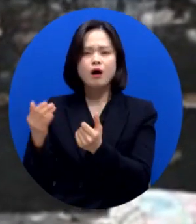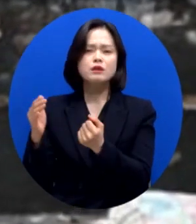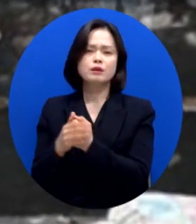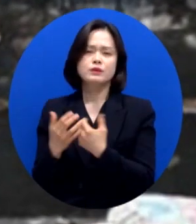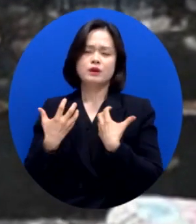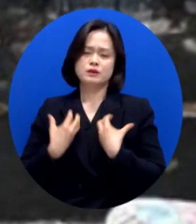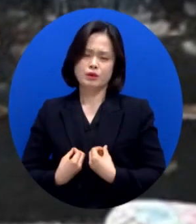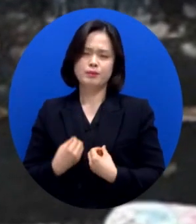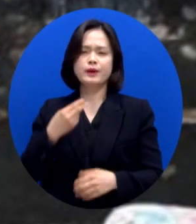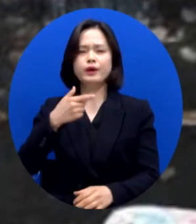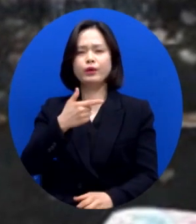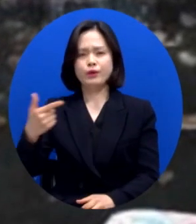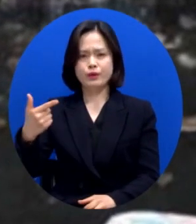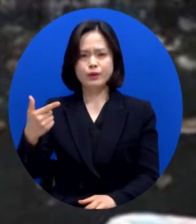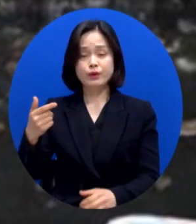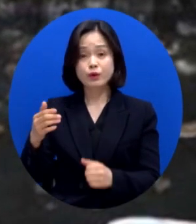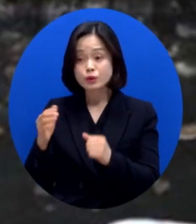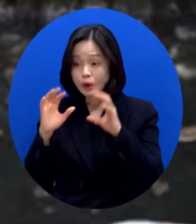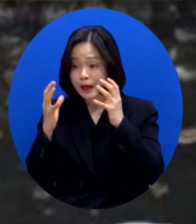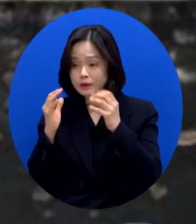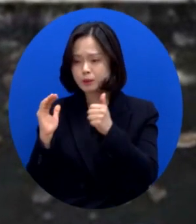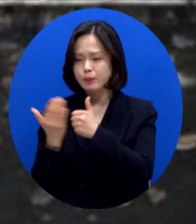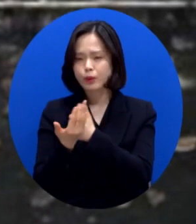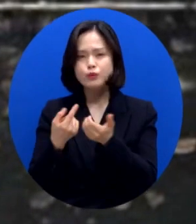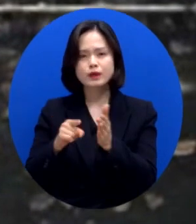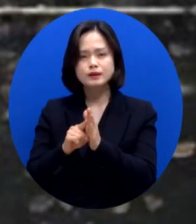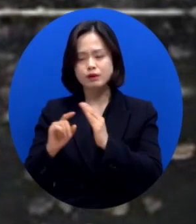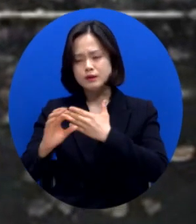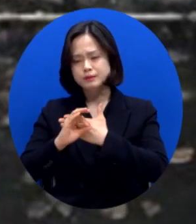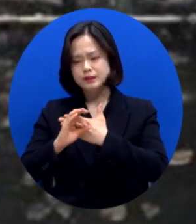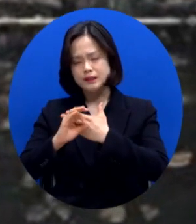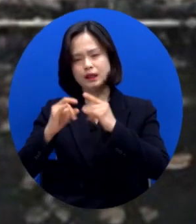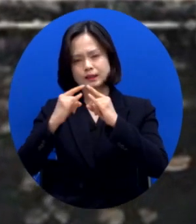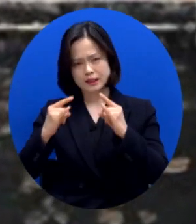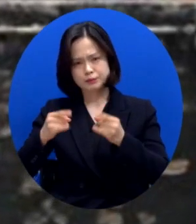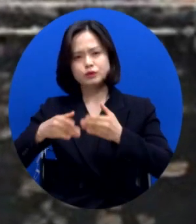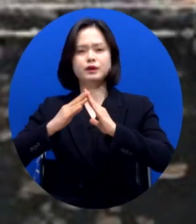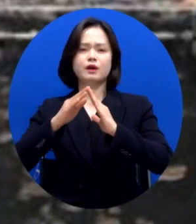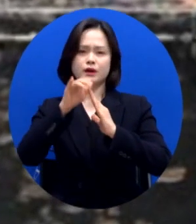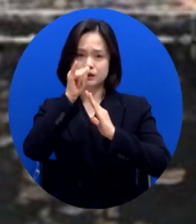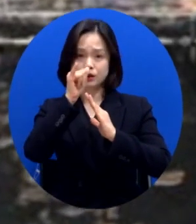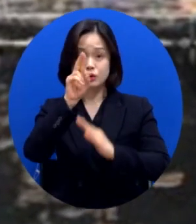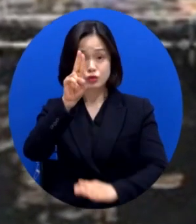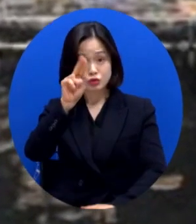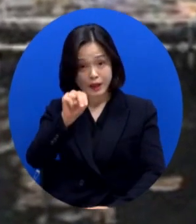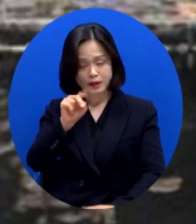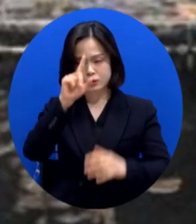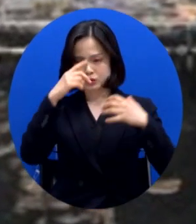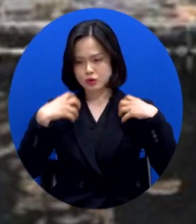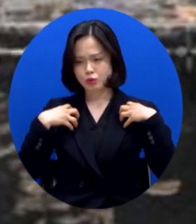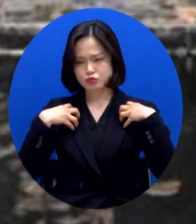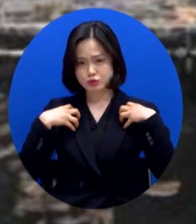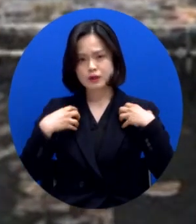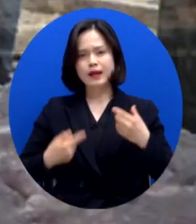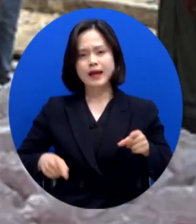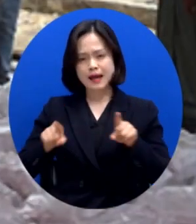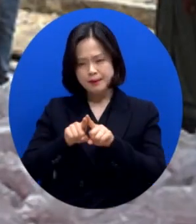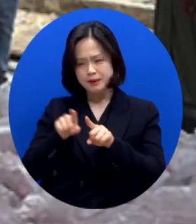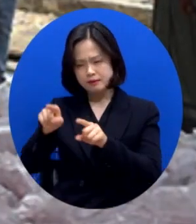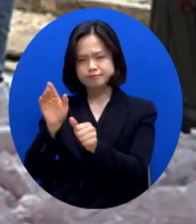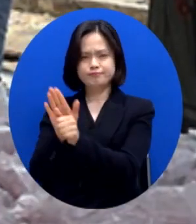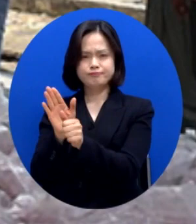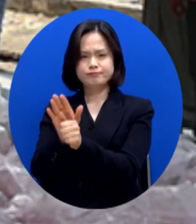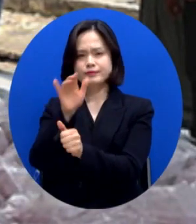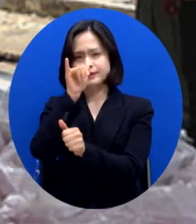위해 임시 대피소를 마련하는 한편 유엔과 인도적 지도단체들이 정부와 긴밀히 협력해 긴급 구호